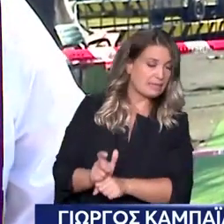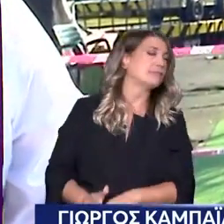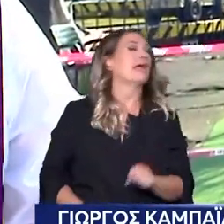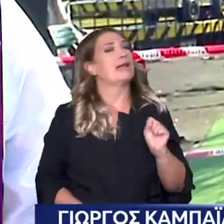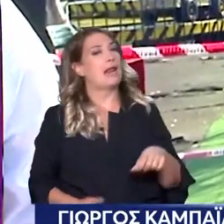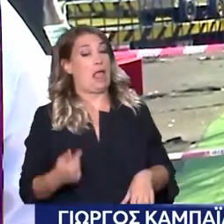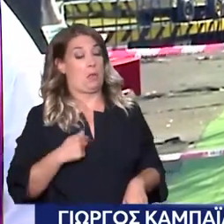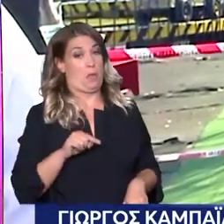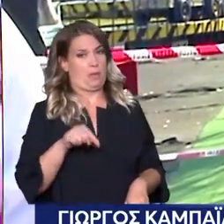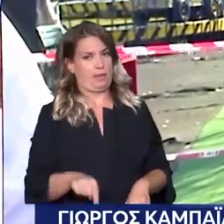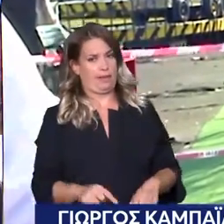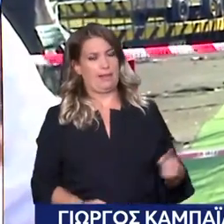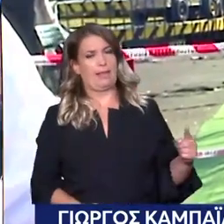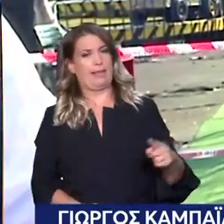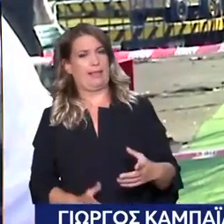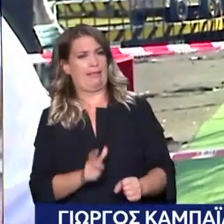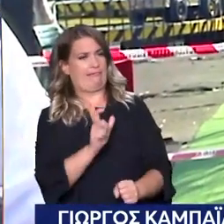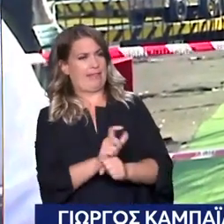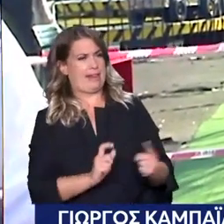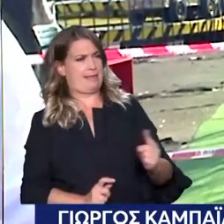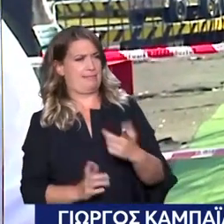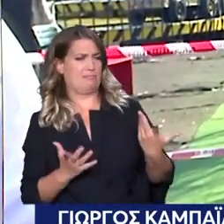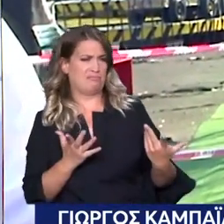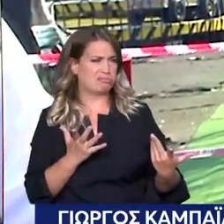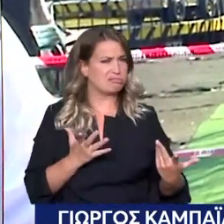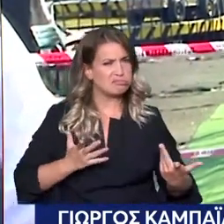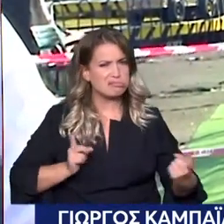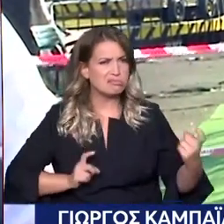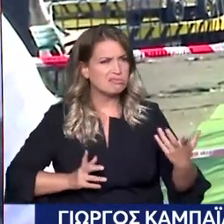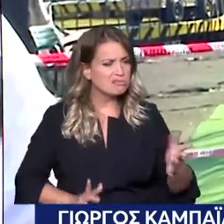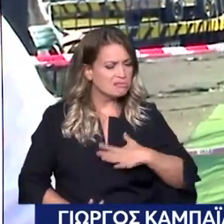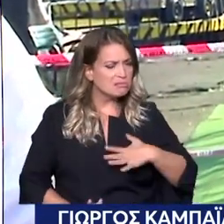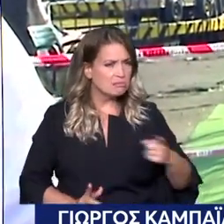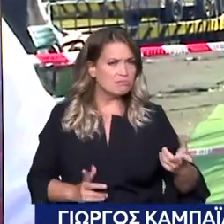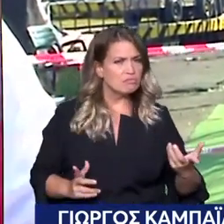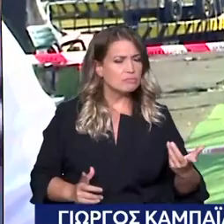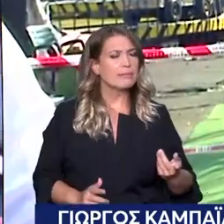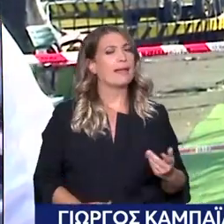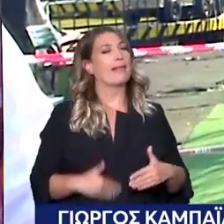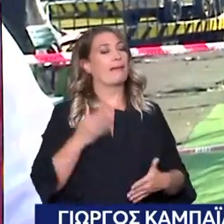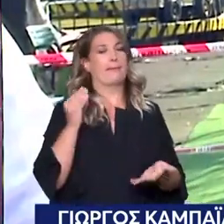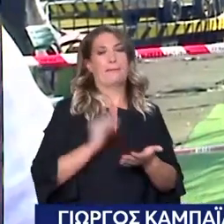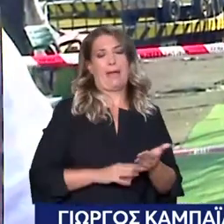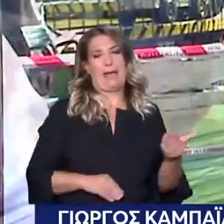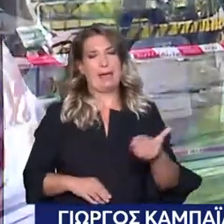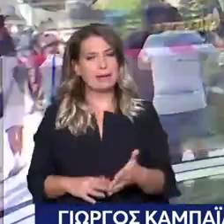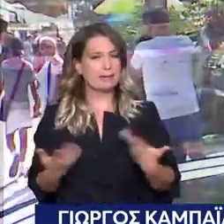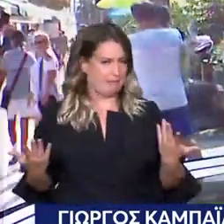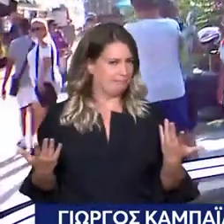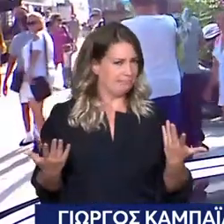ουσιαστικά ήταν αυτός ο οποίος πήγε να με κατατοπίσει και τα λοιπά. Αλλάξαμε κάποιες κουβέντες εκεί, χωρίς να ξέρουμε τότε τι έχει συμβεί και τα